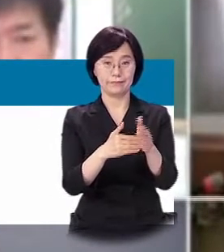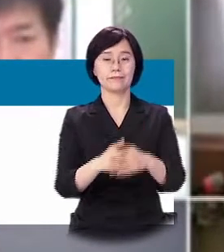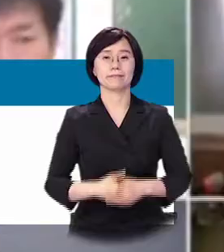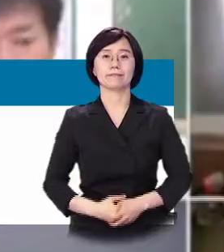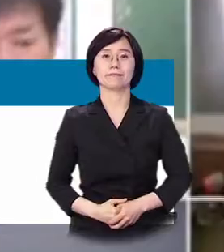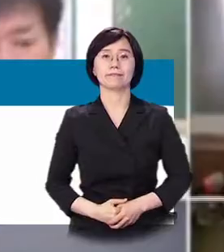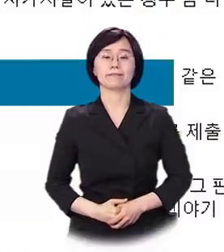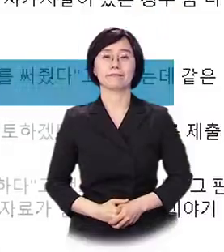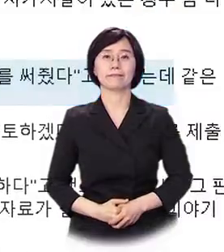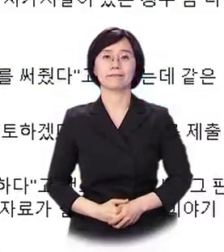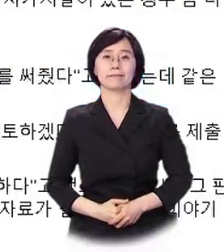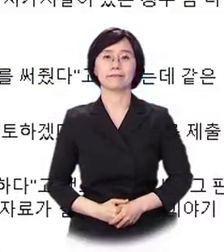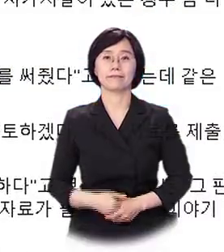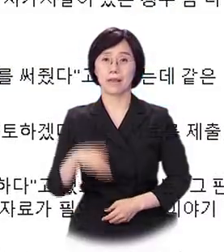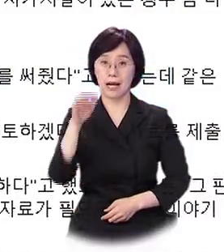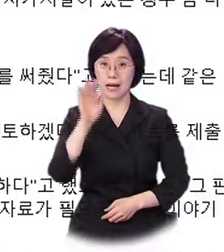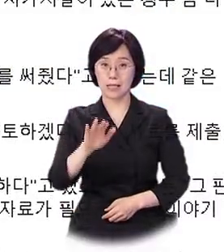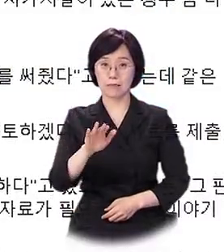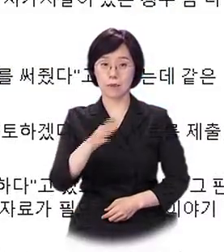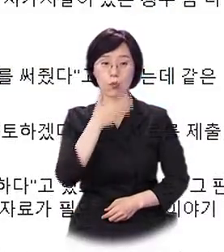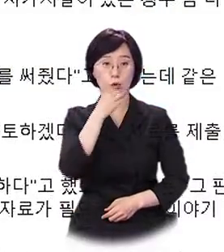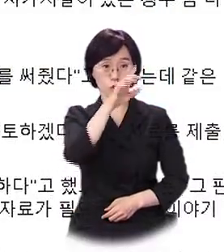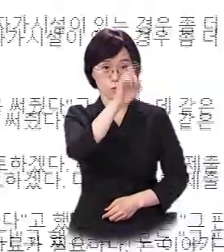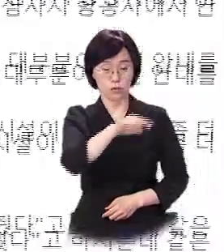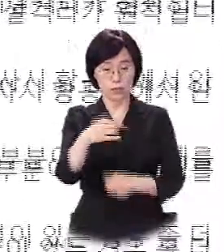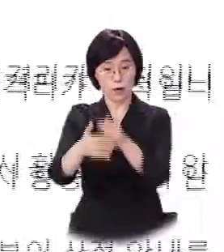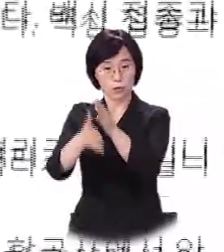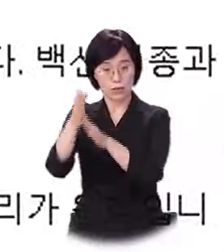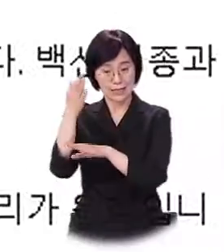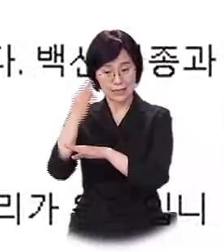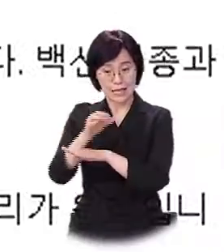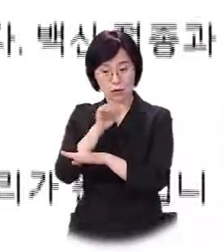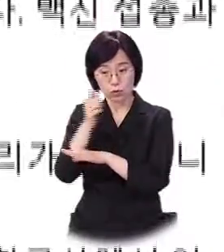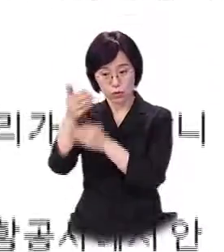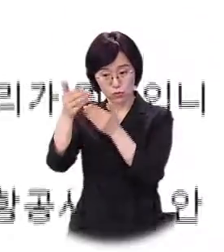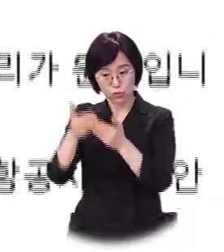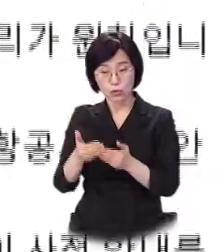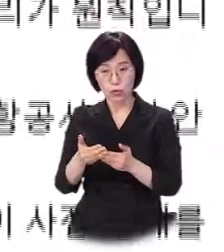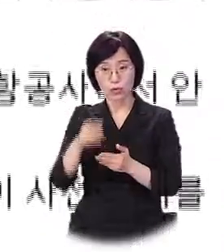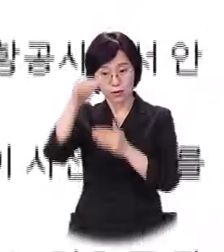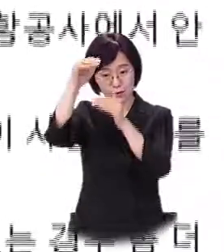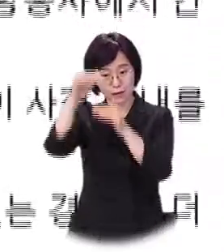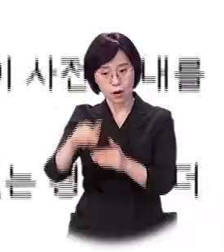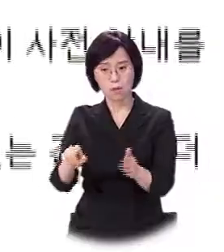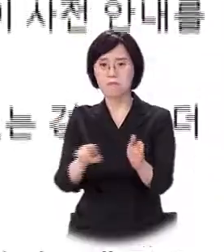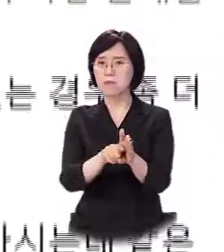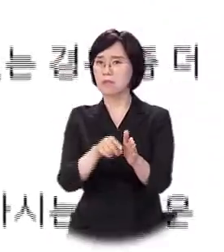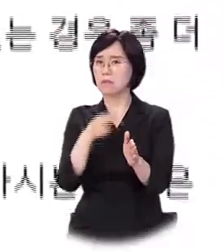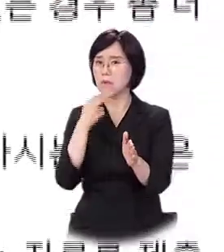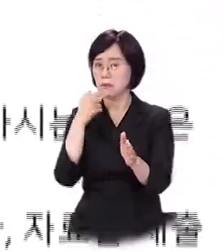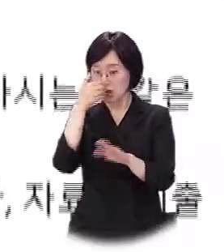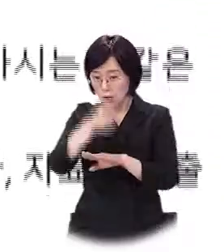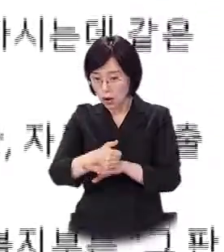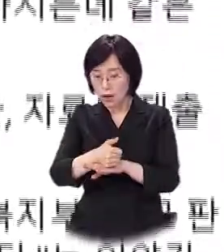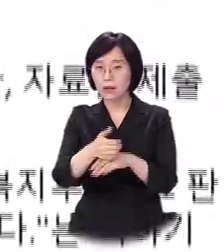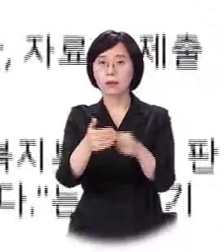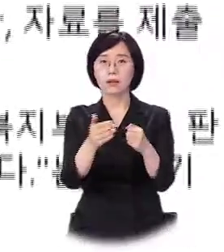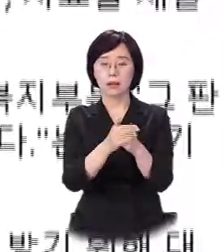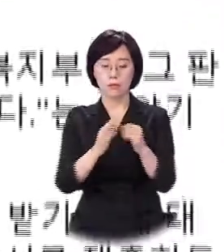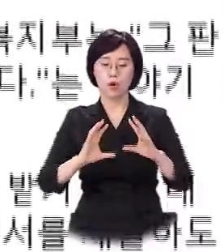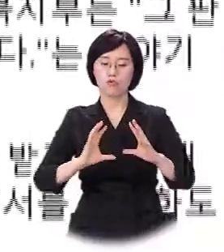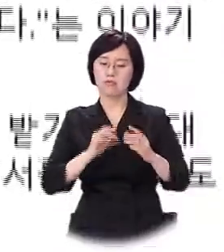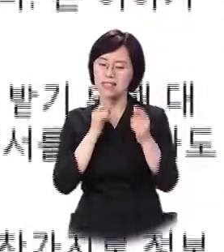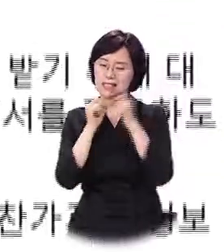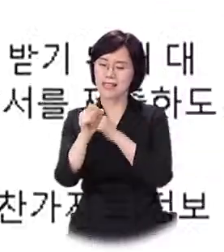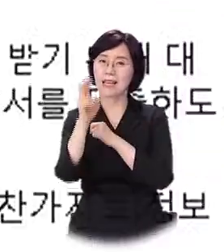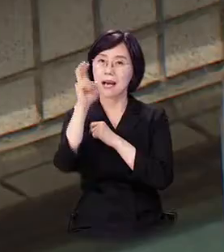제공을 했는데요. 하지만 보건복지부는 대구시가 구매를 주선한 백신의 신뢰성에 문제가 있다는 결론을 내리면서 국제 사기